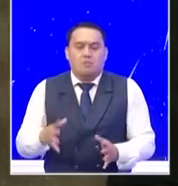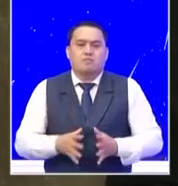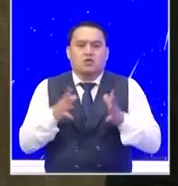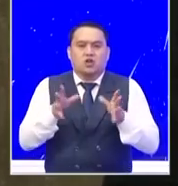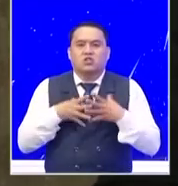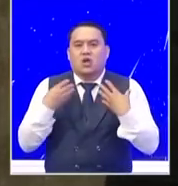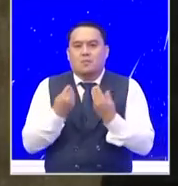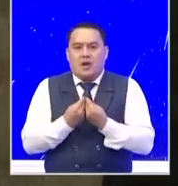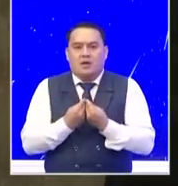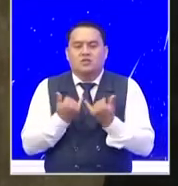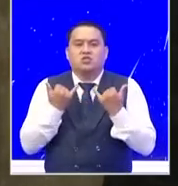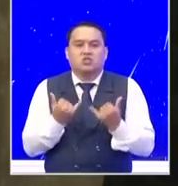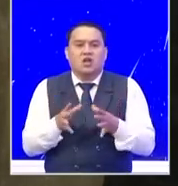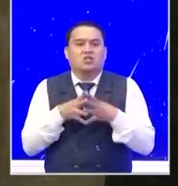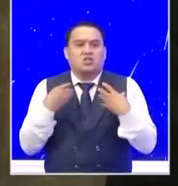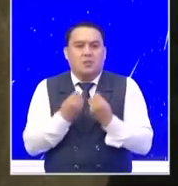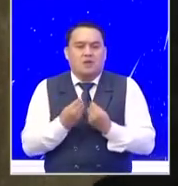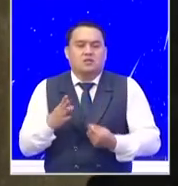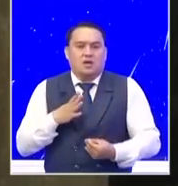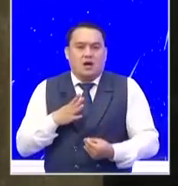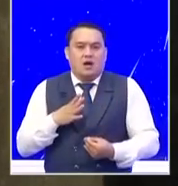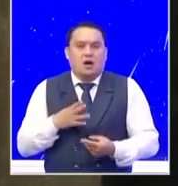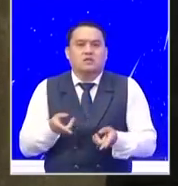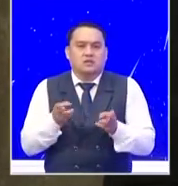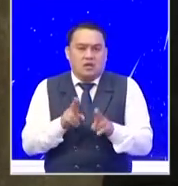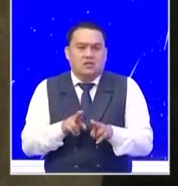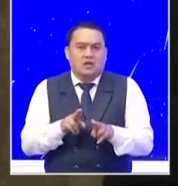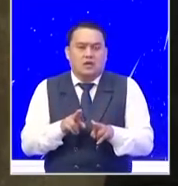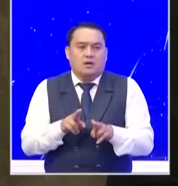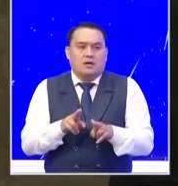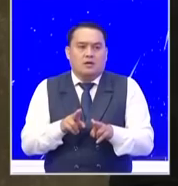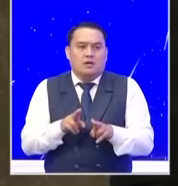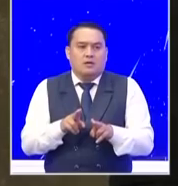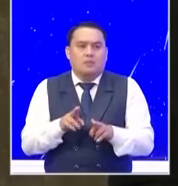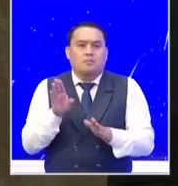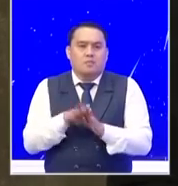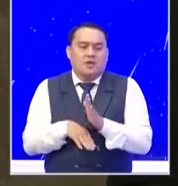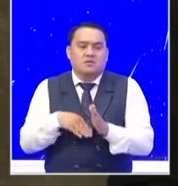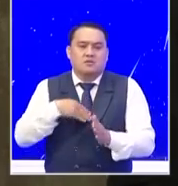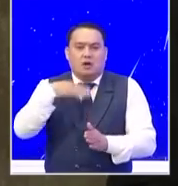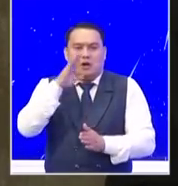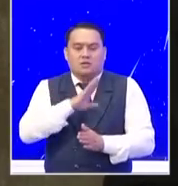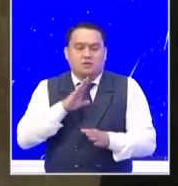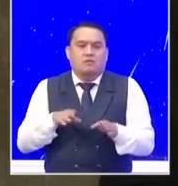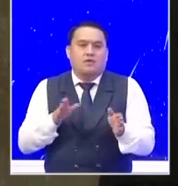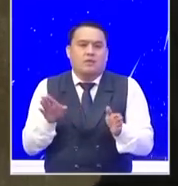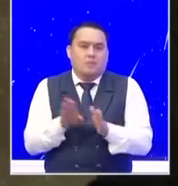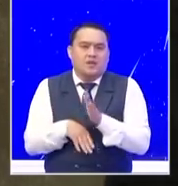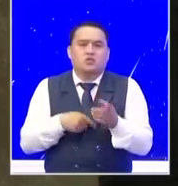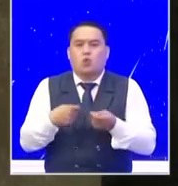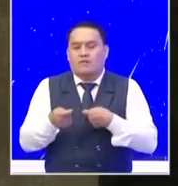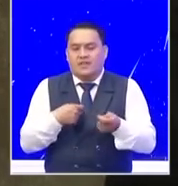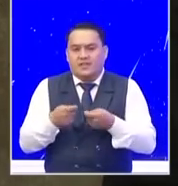семья. И сейчас эта семья, наверное, осталась, ну, я не побоюсь этого слова, без своего отца, без своего руководителя,